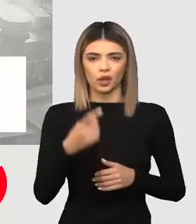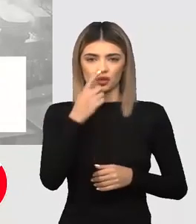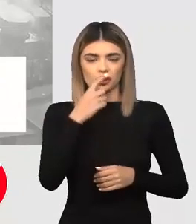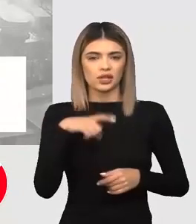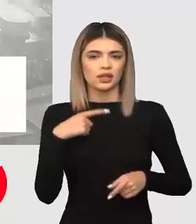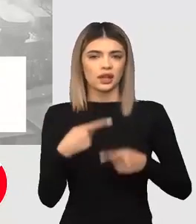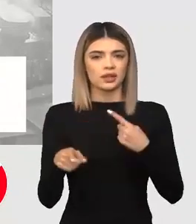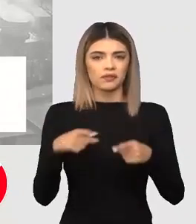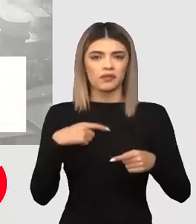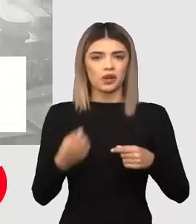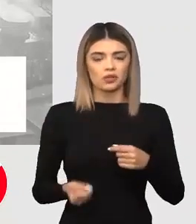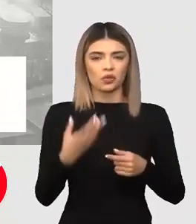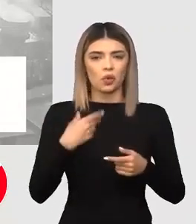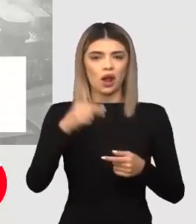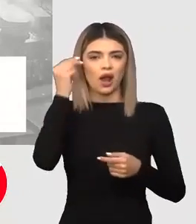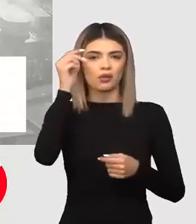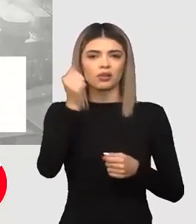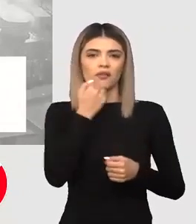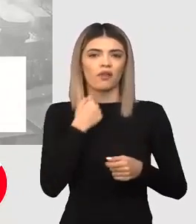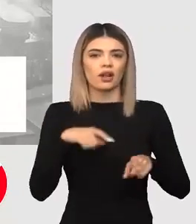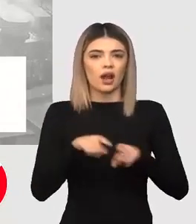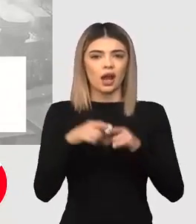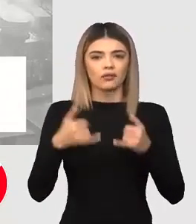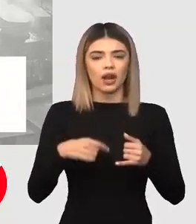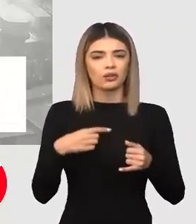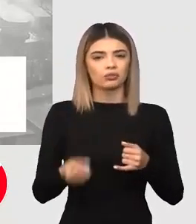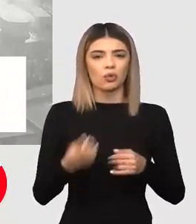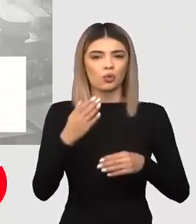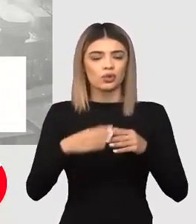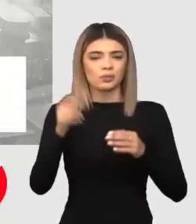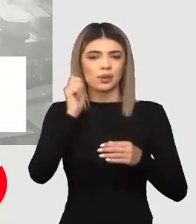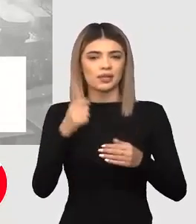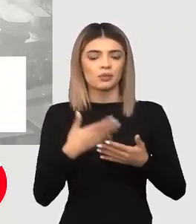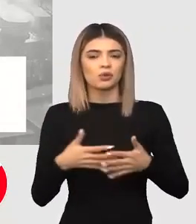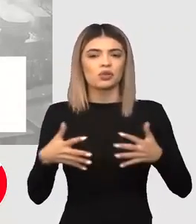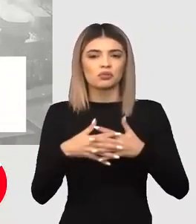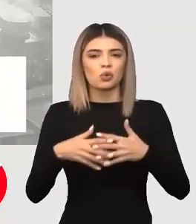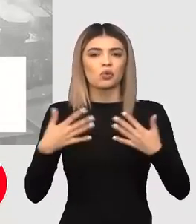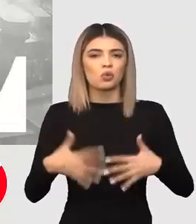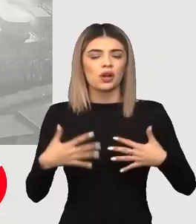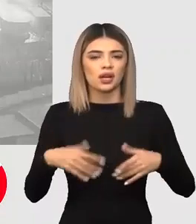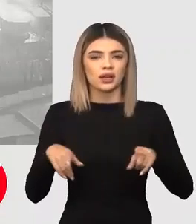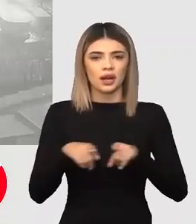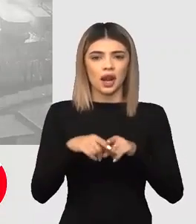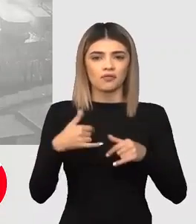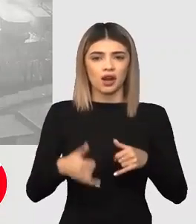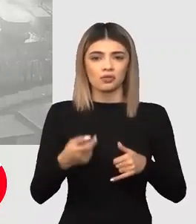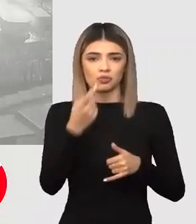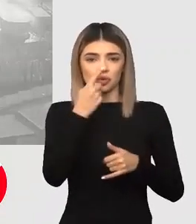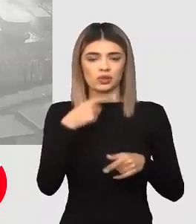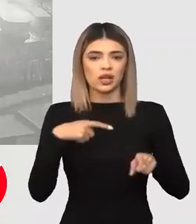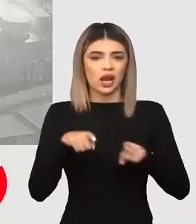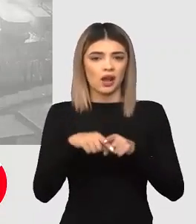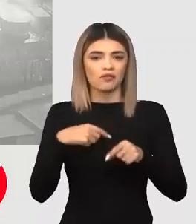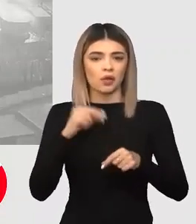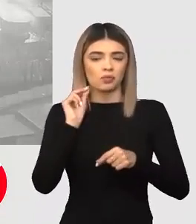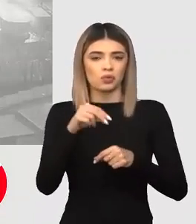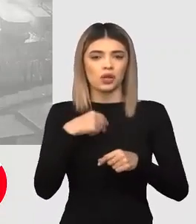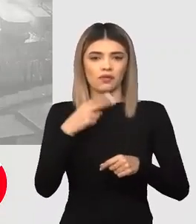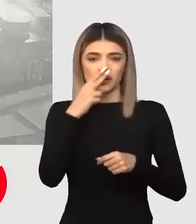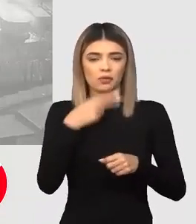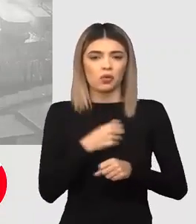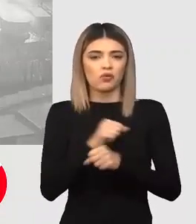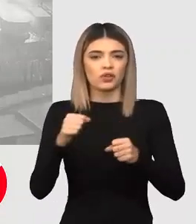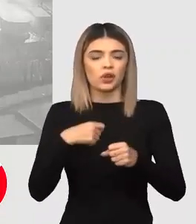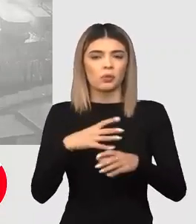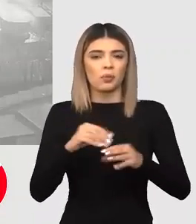Rosia, pe lângă tactica dezinformării, a mai folosit o strategie în ultimele zile din războiul cu Ucraina. Țara invadatoare a intensificat